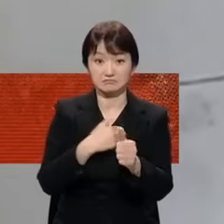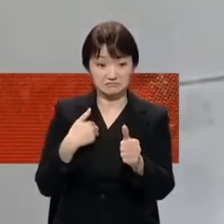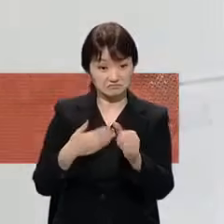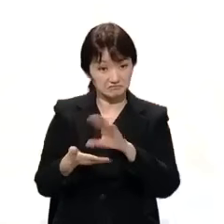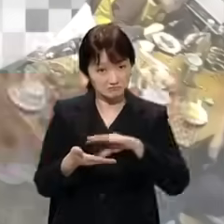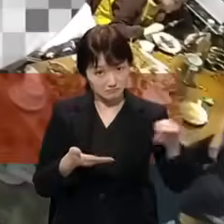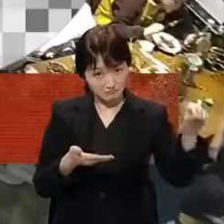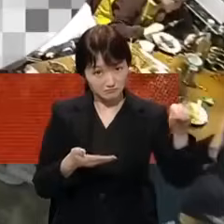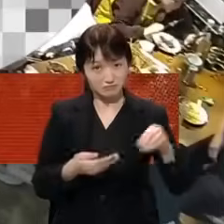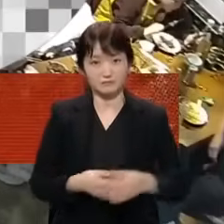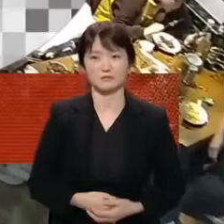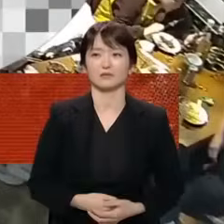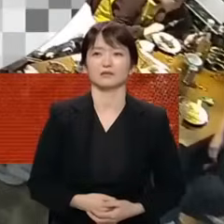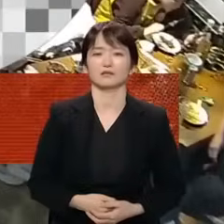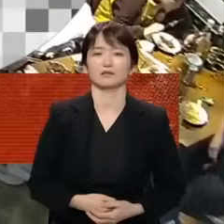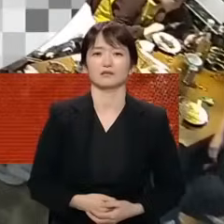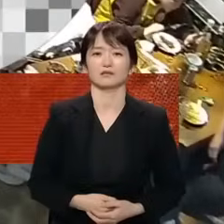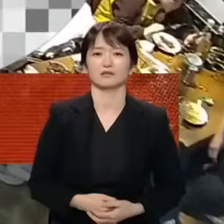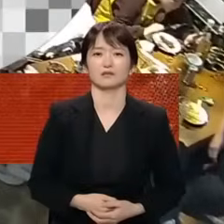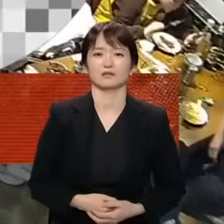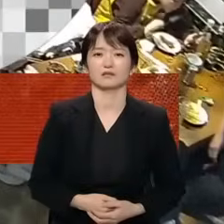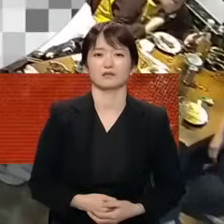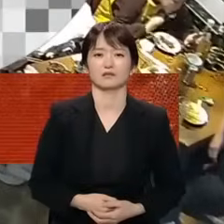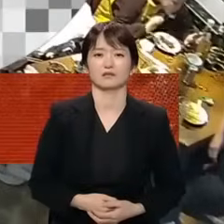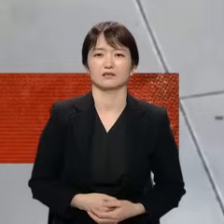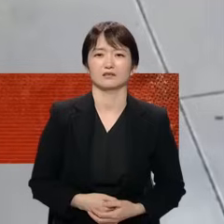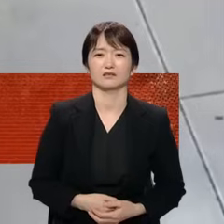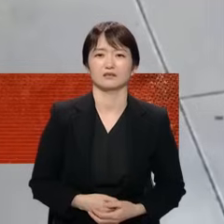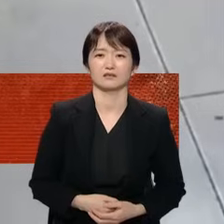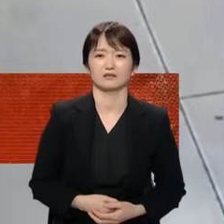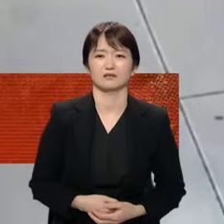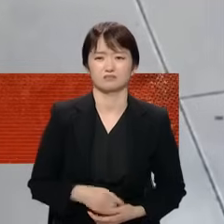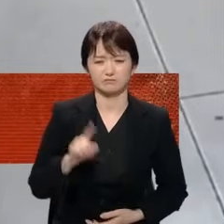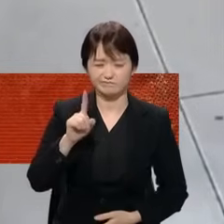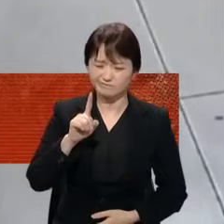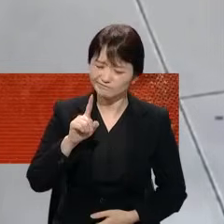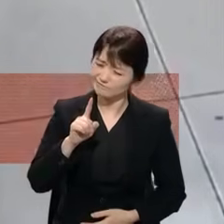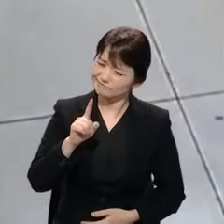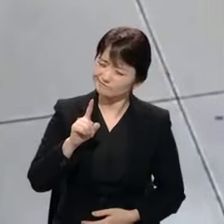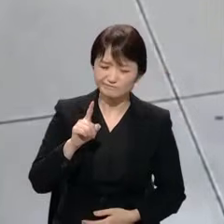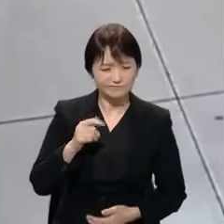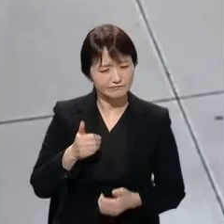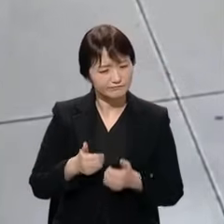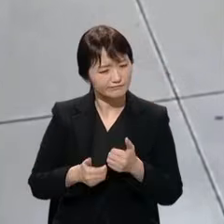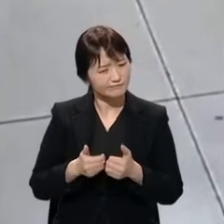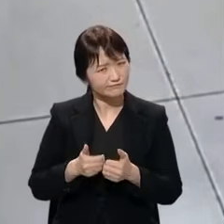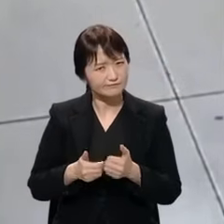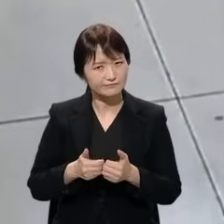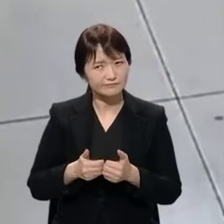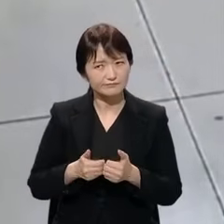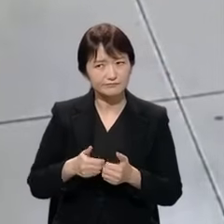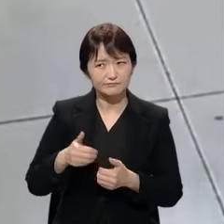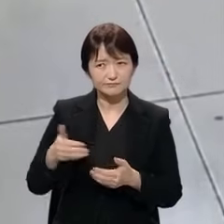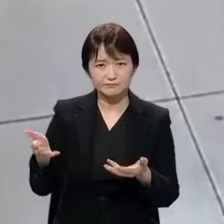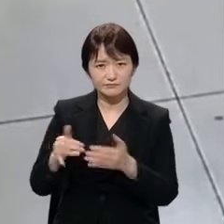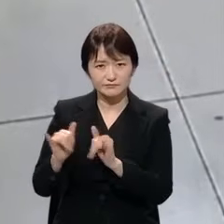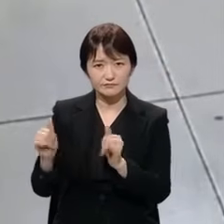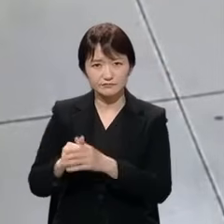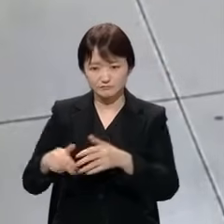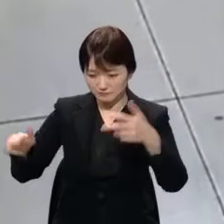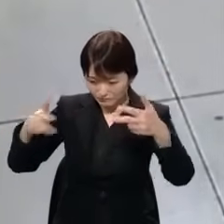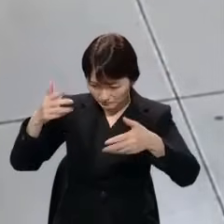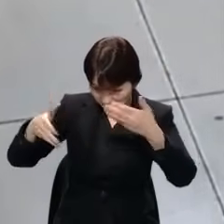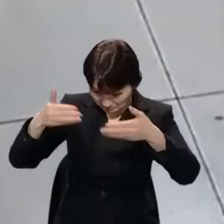식당을 떠났다고 합니다. 아, 할 건 머리털을 뽑든가. 아, 근데 뭔가 이상하잖아요. 뭔가 찜찜해서 식당 직원이